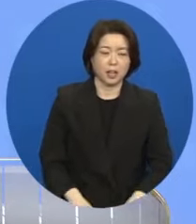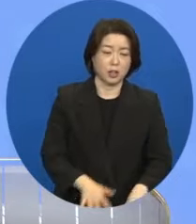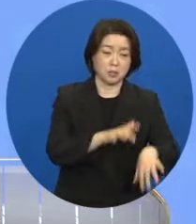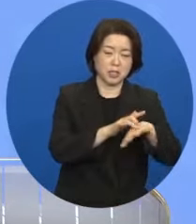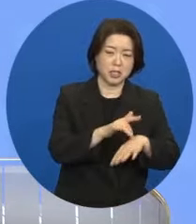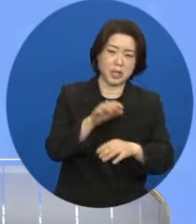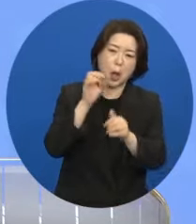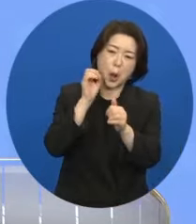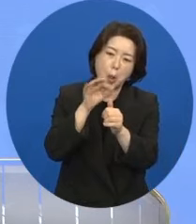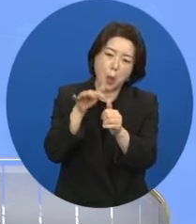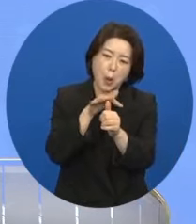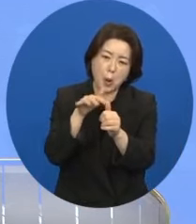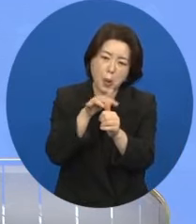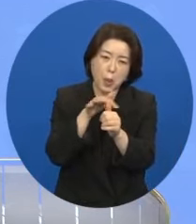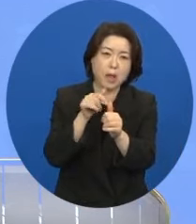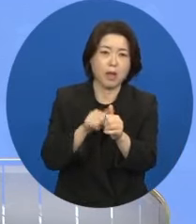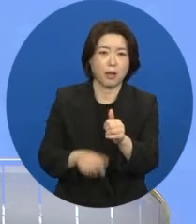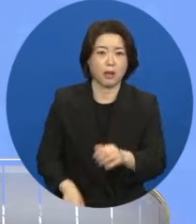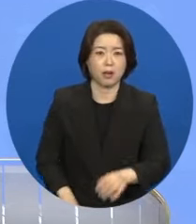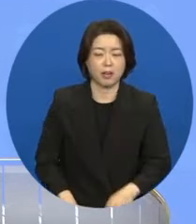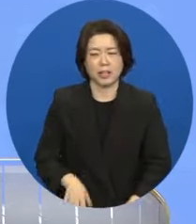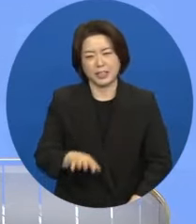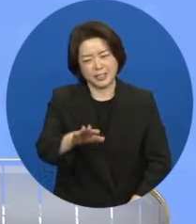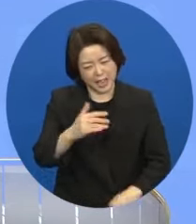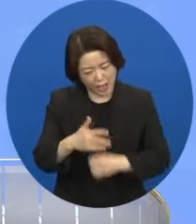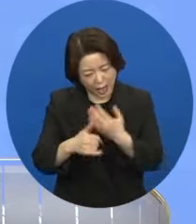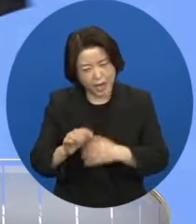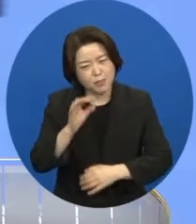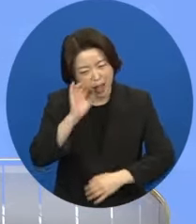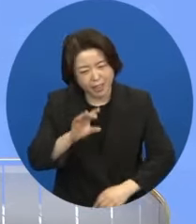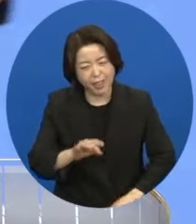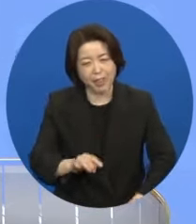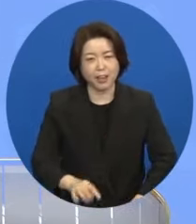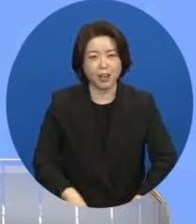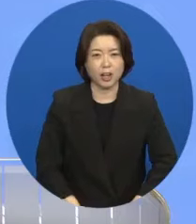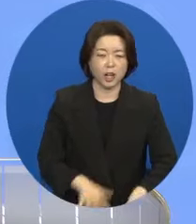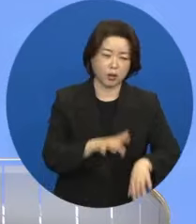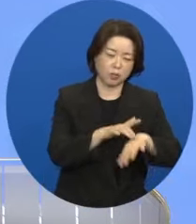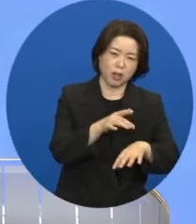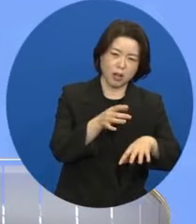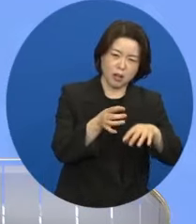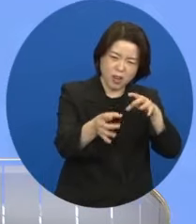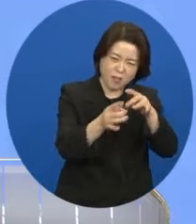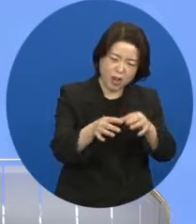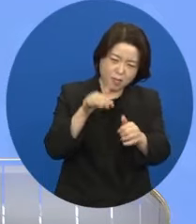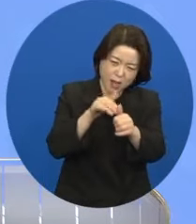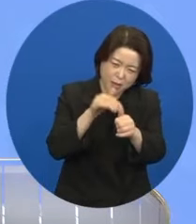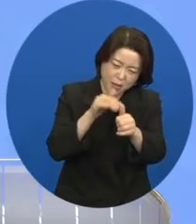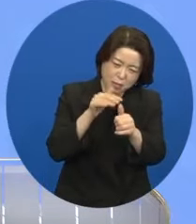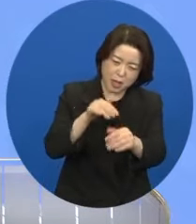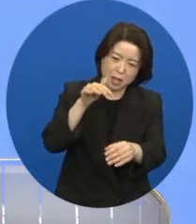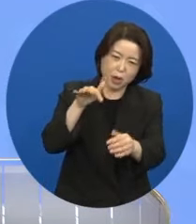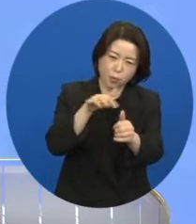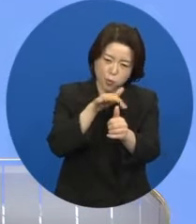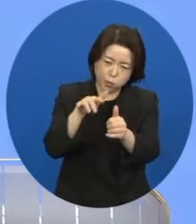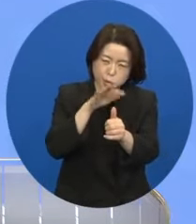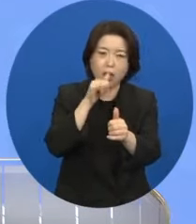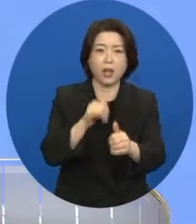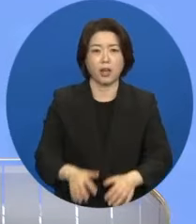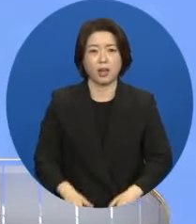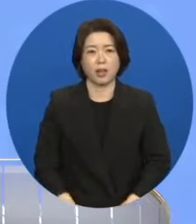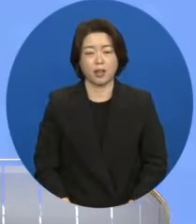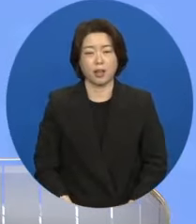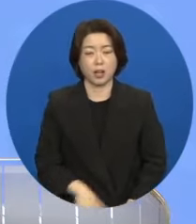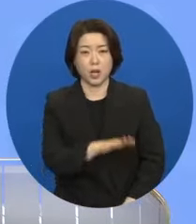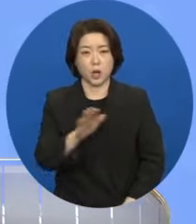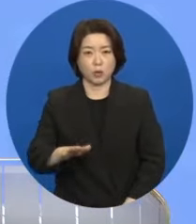하고 하나님의 능력에 대해서 하나님 할 수 있겠어 그런 식으로 계속 불화를 쏴 되는 거예요 그가 신지로이 믿음의